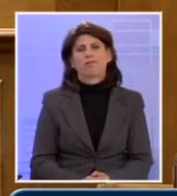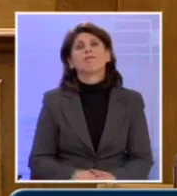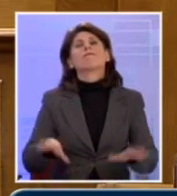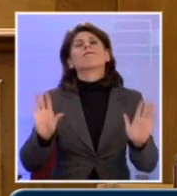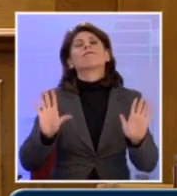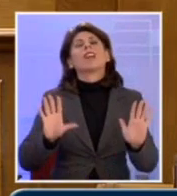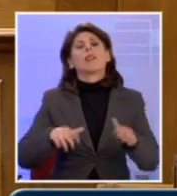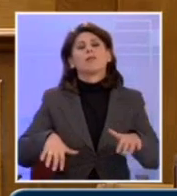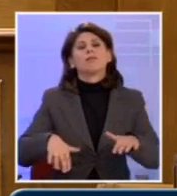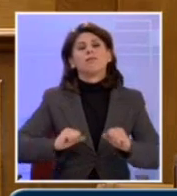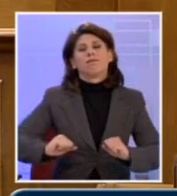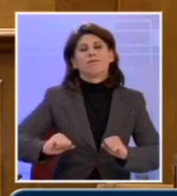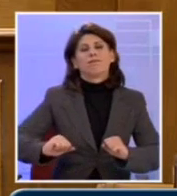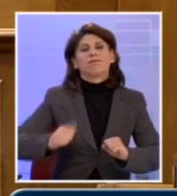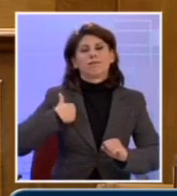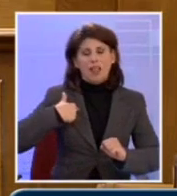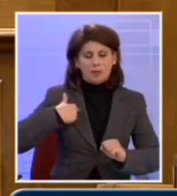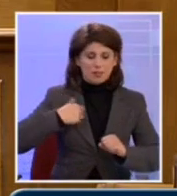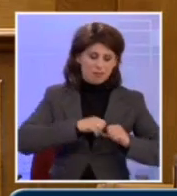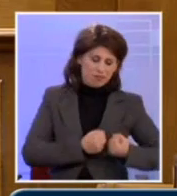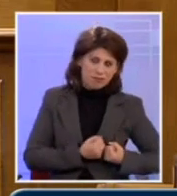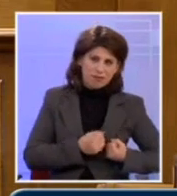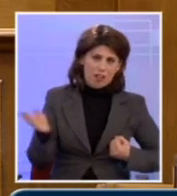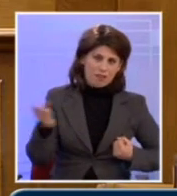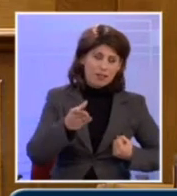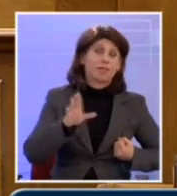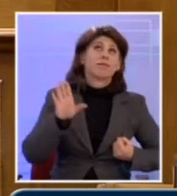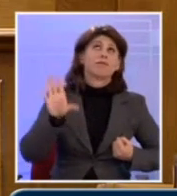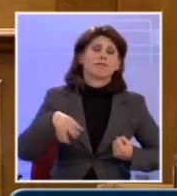μας τρομάζουν και δεν μας πτωούν εμάς αυτά.